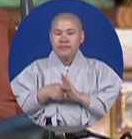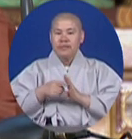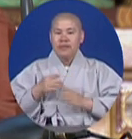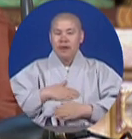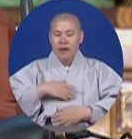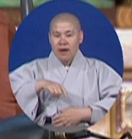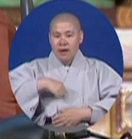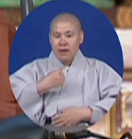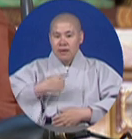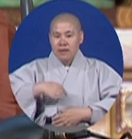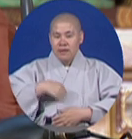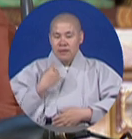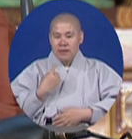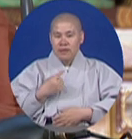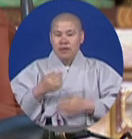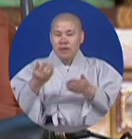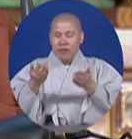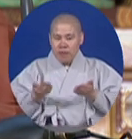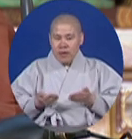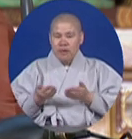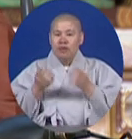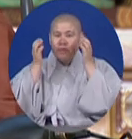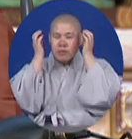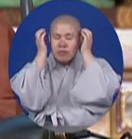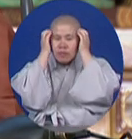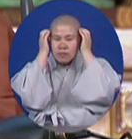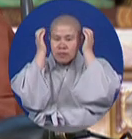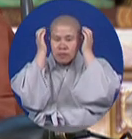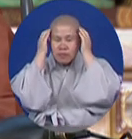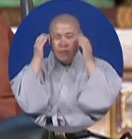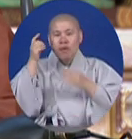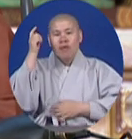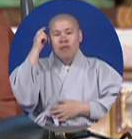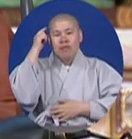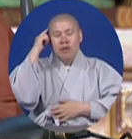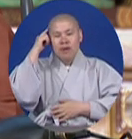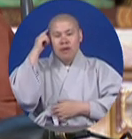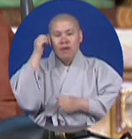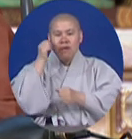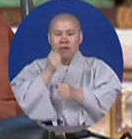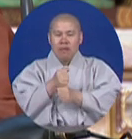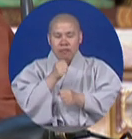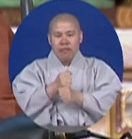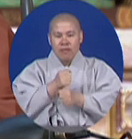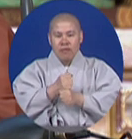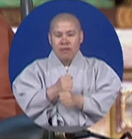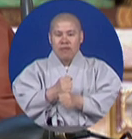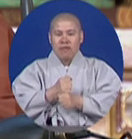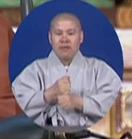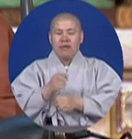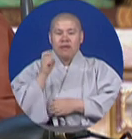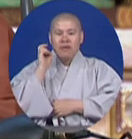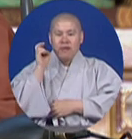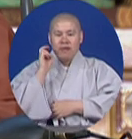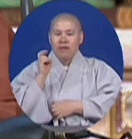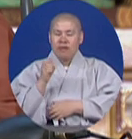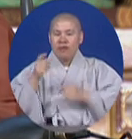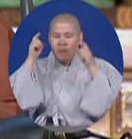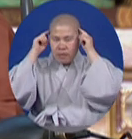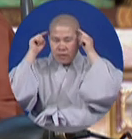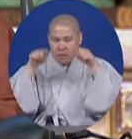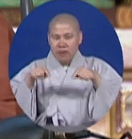자신이 받을 고통을 왜 지었는가? 그건